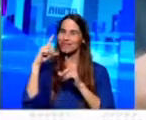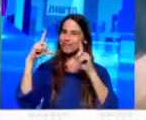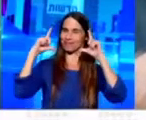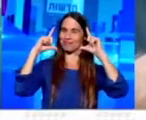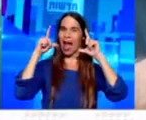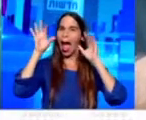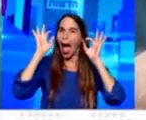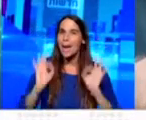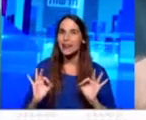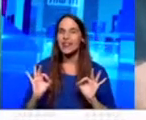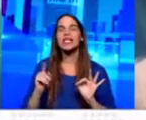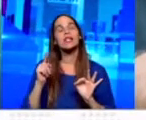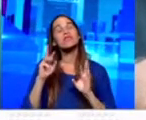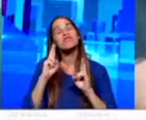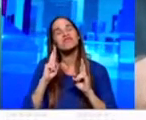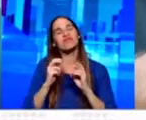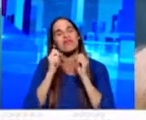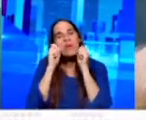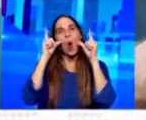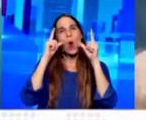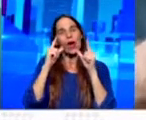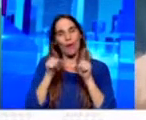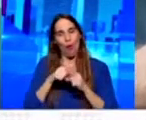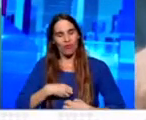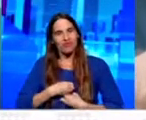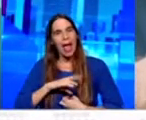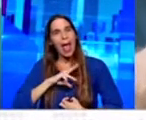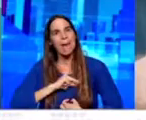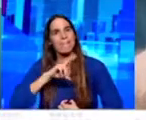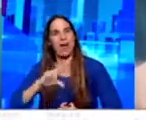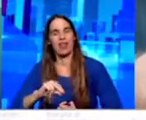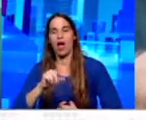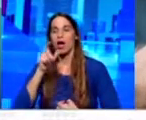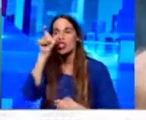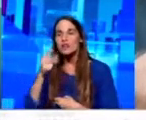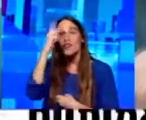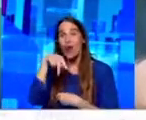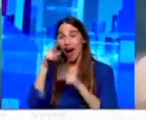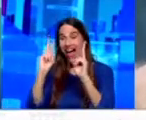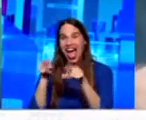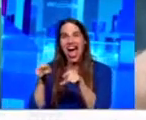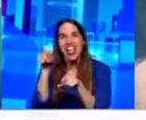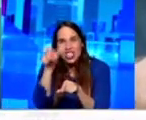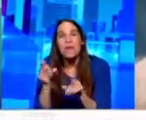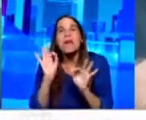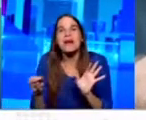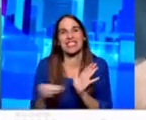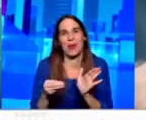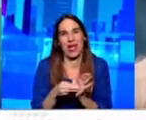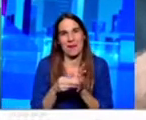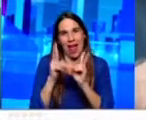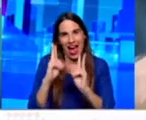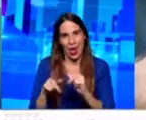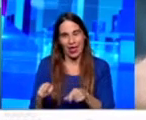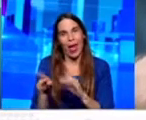אנשים אמיתיים, יערר את האמפתיה ואת המודעות שמאחורי החניה הזאת יש אנשים שבאמת, אבל באמת צריכים את החניות